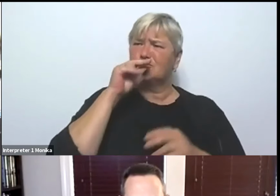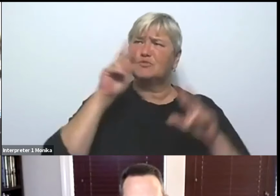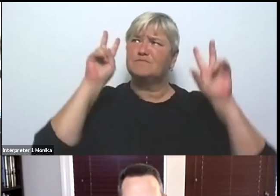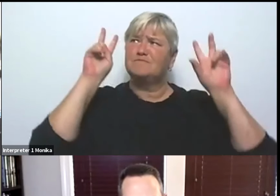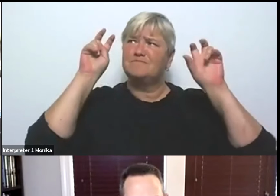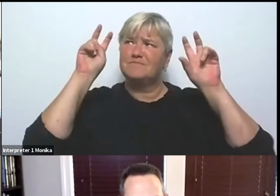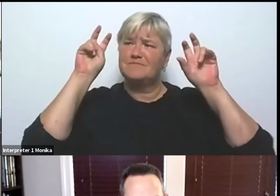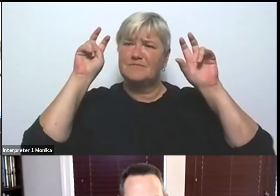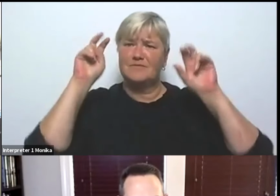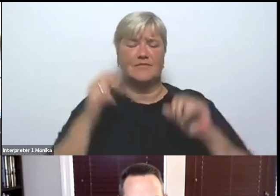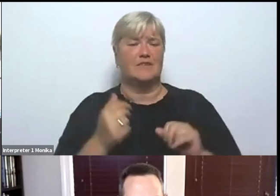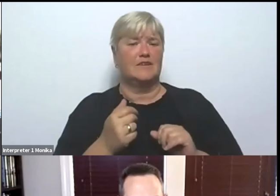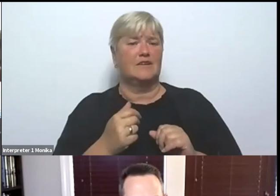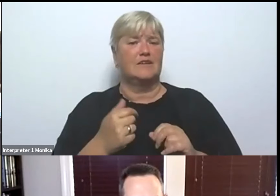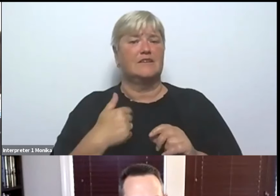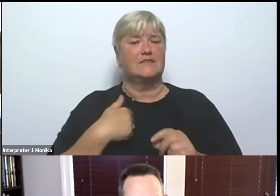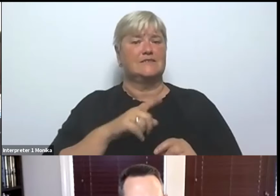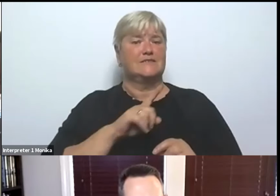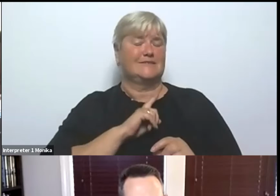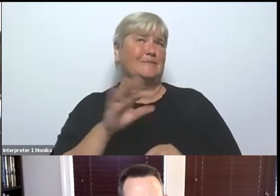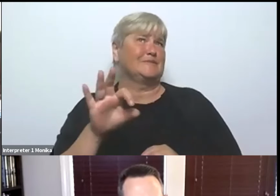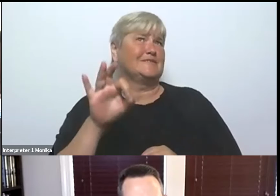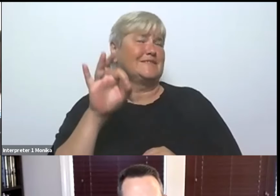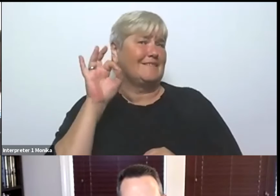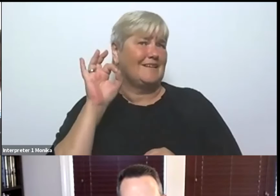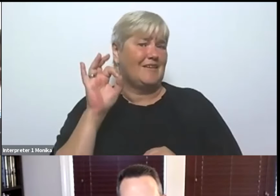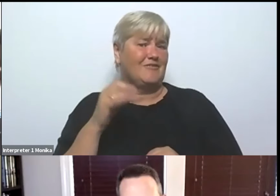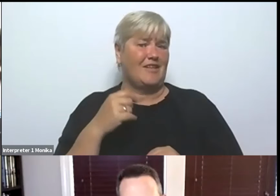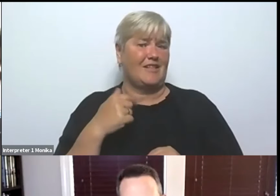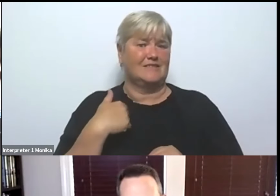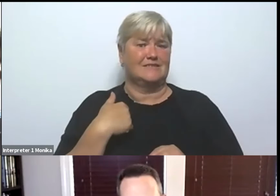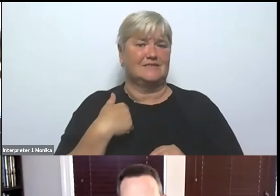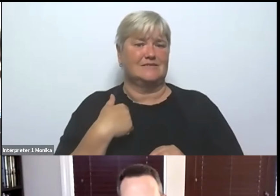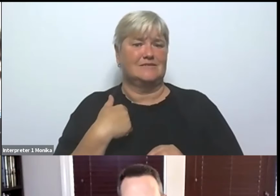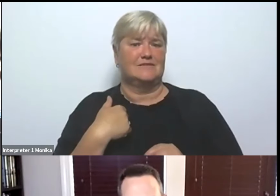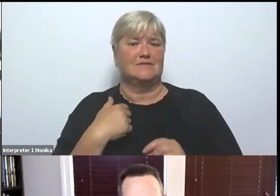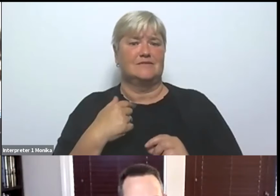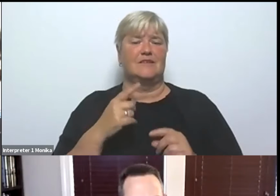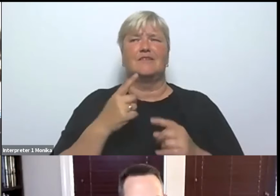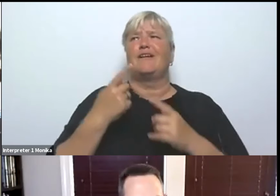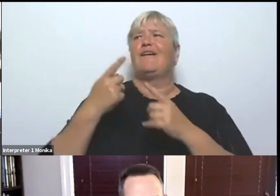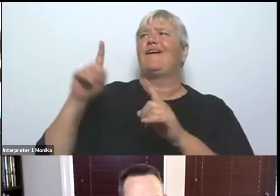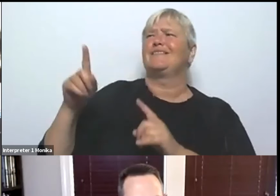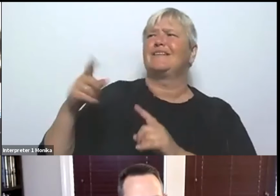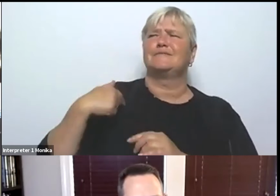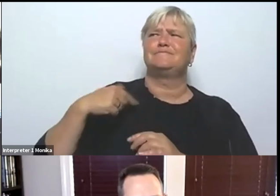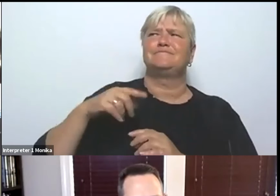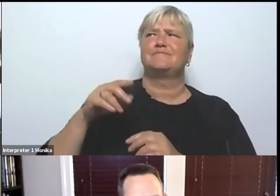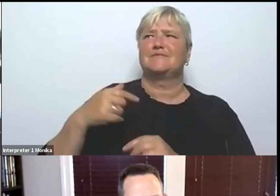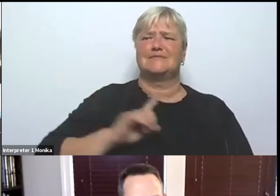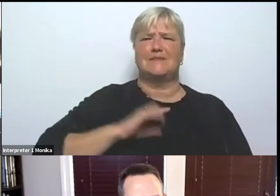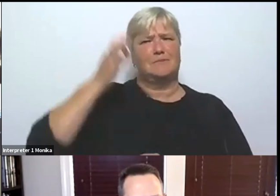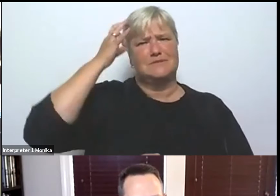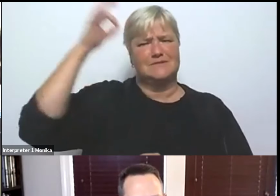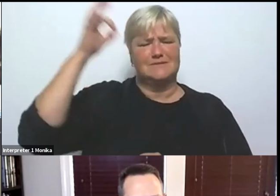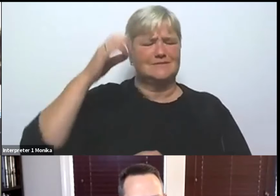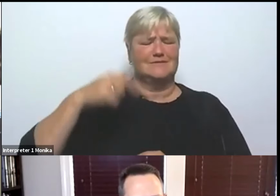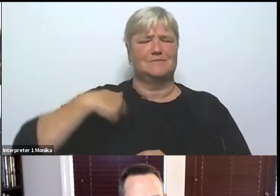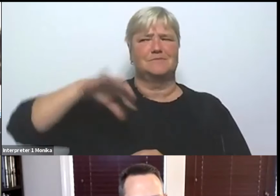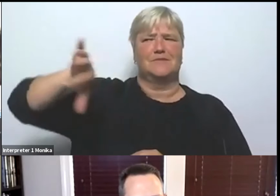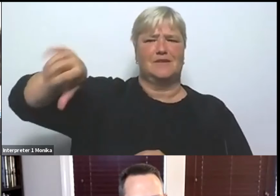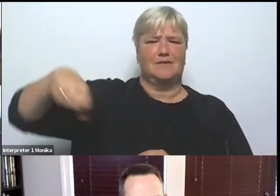dass du mir in den Mund gelegt hast und das ich auch selber gewählt habe, ja, auch gestohlen von jemand anderem, und zwar vom Gründer des